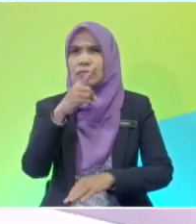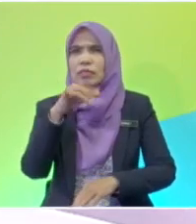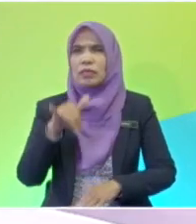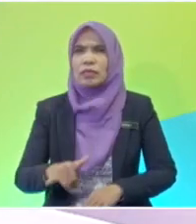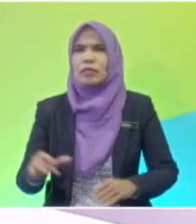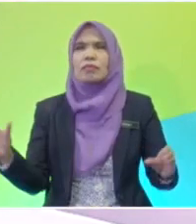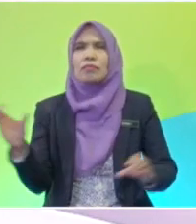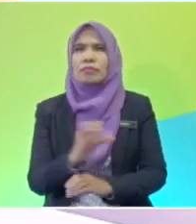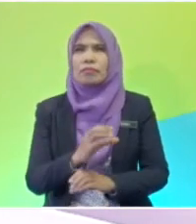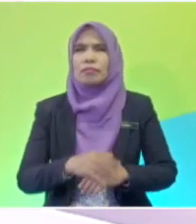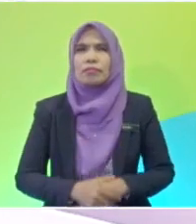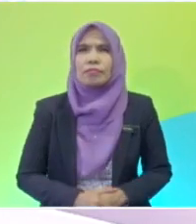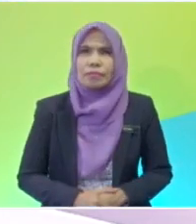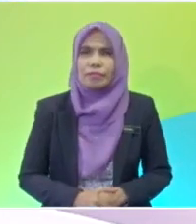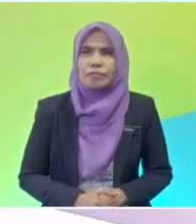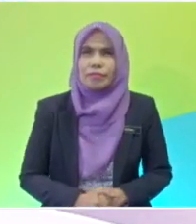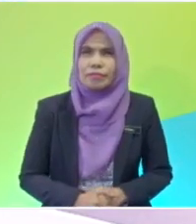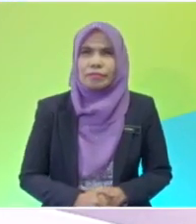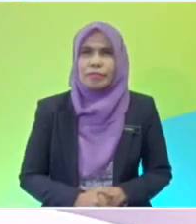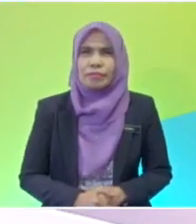dan sebagainya oke